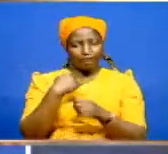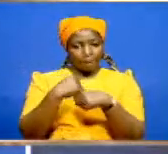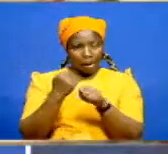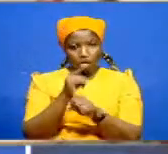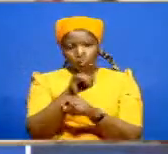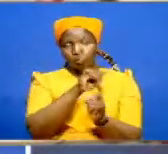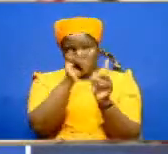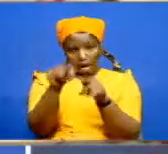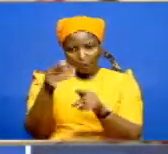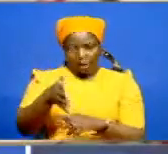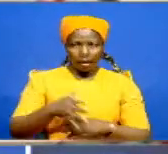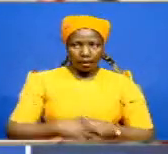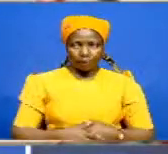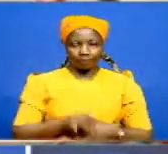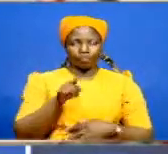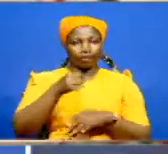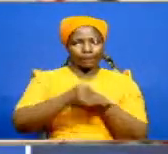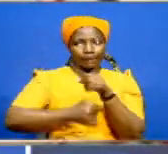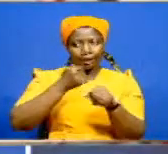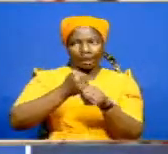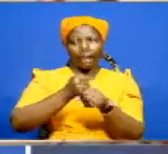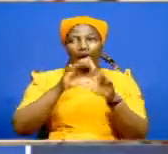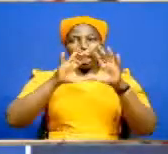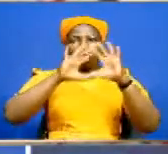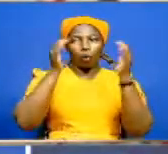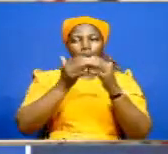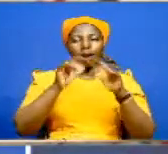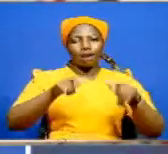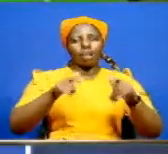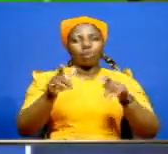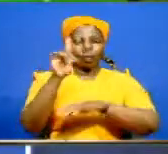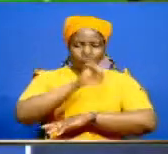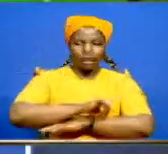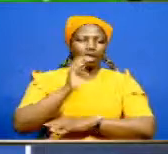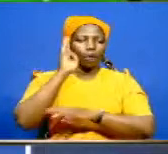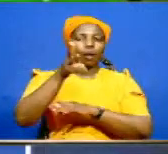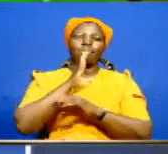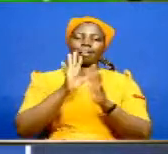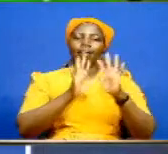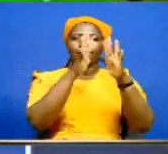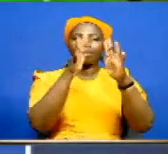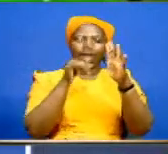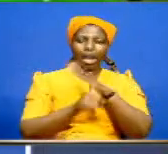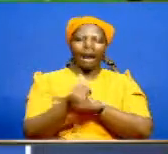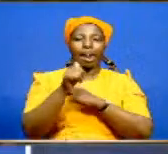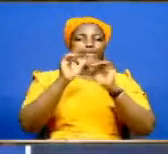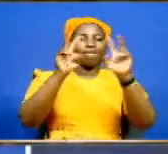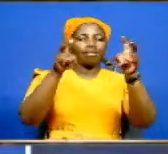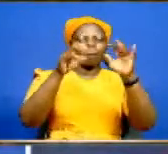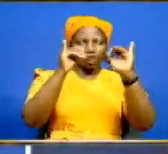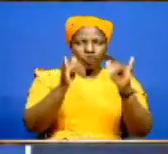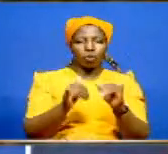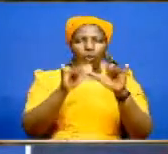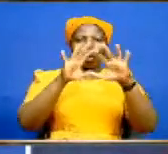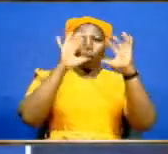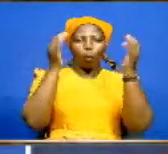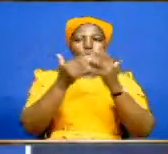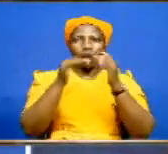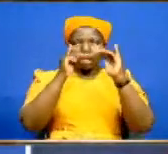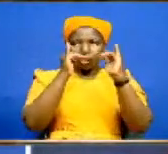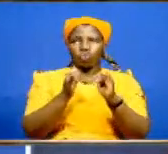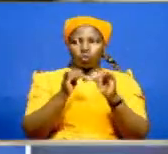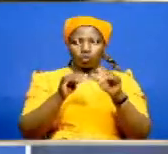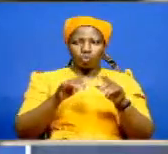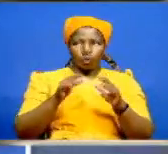mahali pale. This year, the World Radio Day will be marked under the theme New World, New Radio to highlight the services rendered